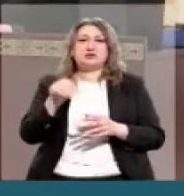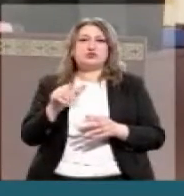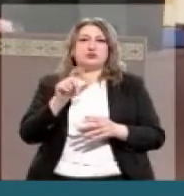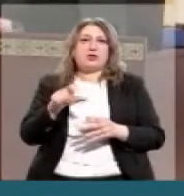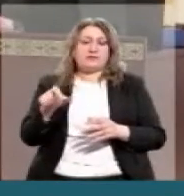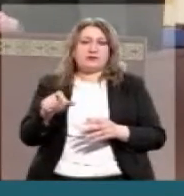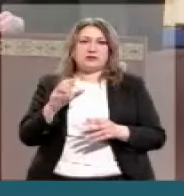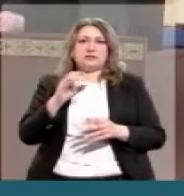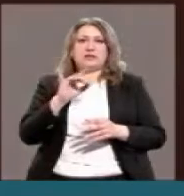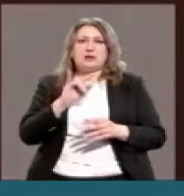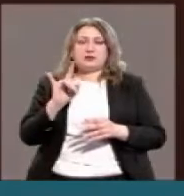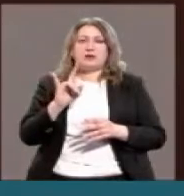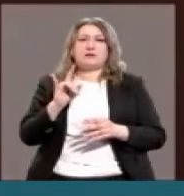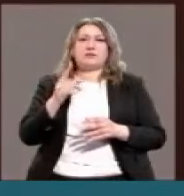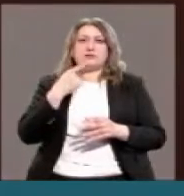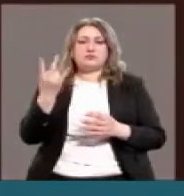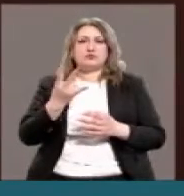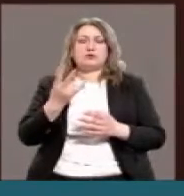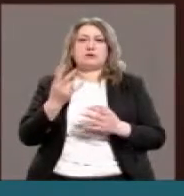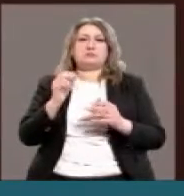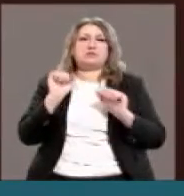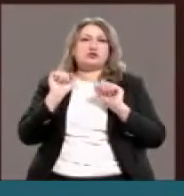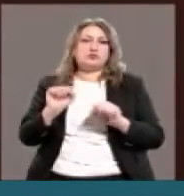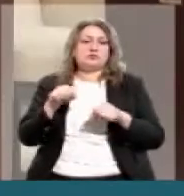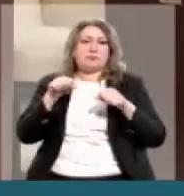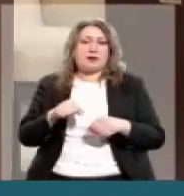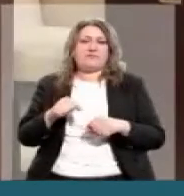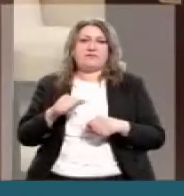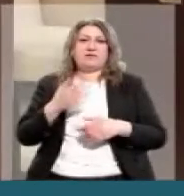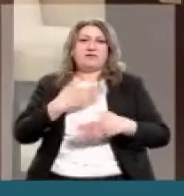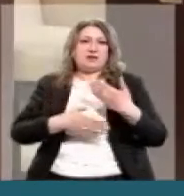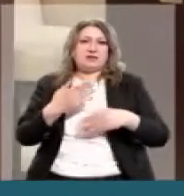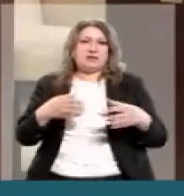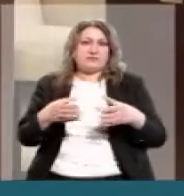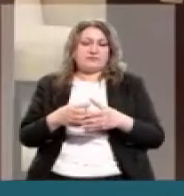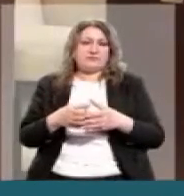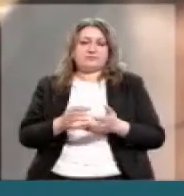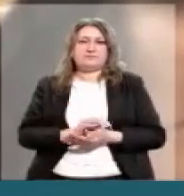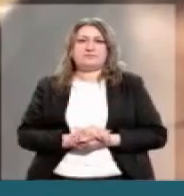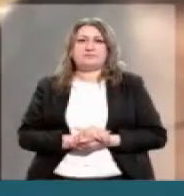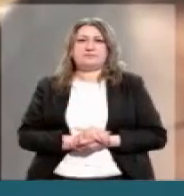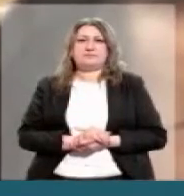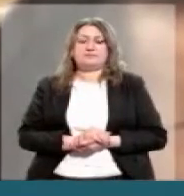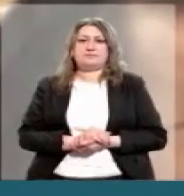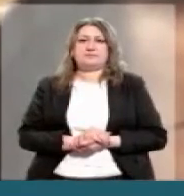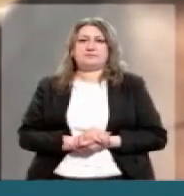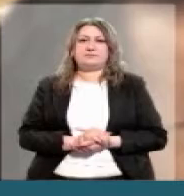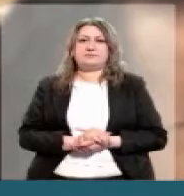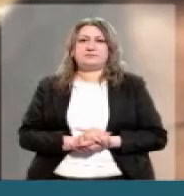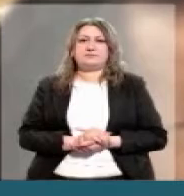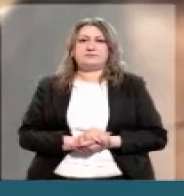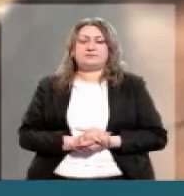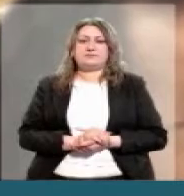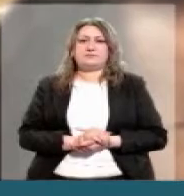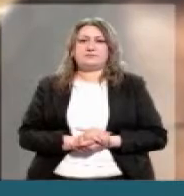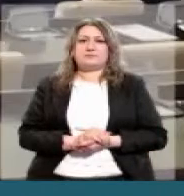мекемеде тұрған адам қоғамда өмір сүру қабілетін жоғалтады. Ал біз мүгедектер хақы туралы конвенцияны қабылдай отырып,